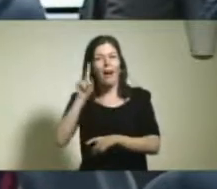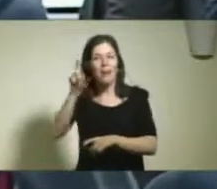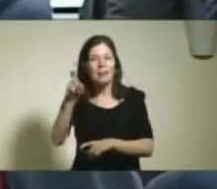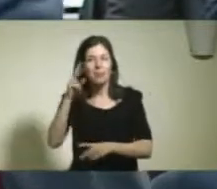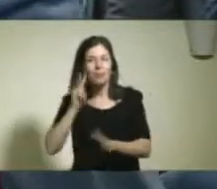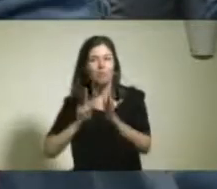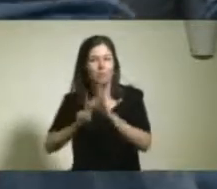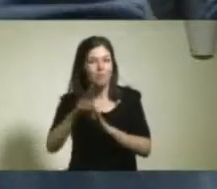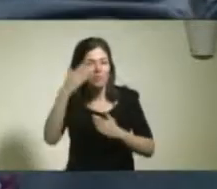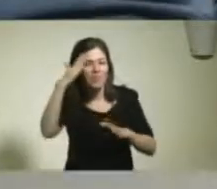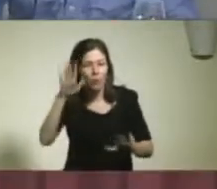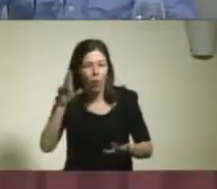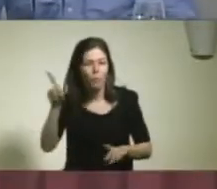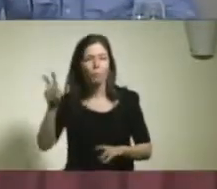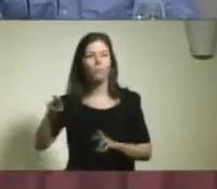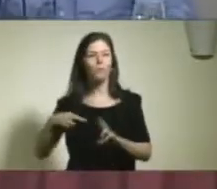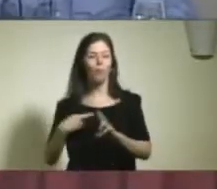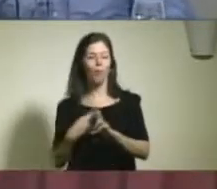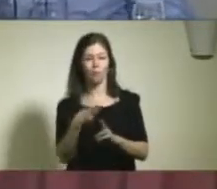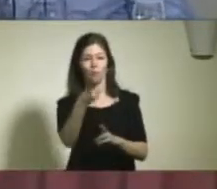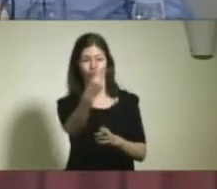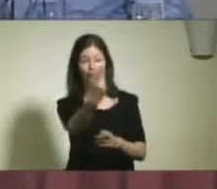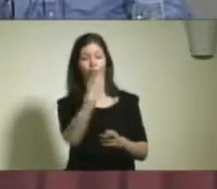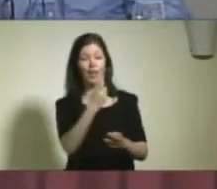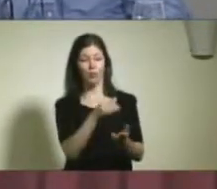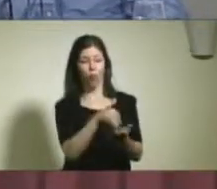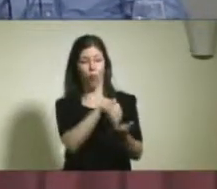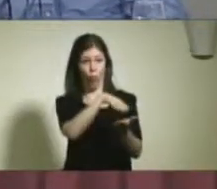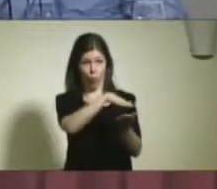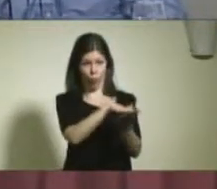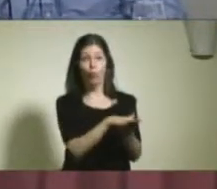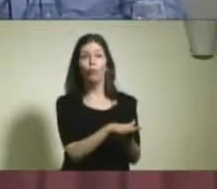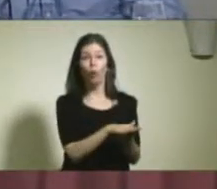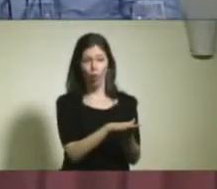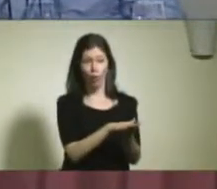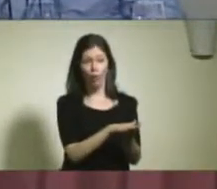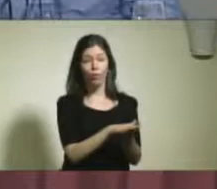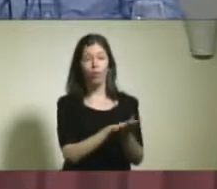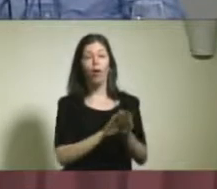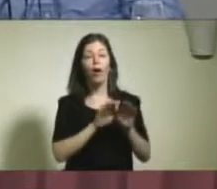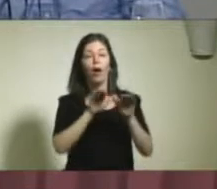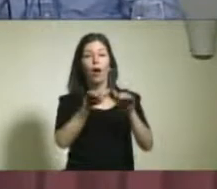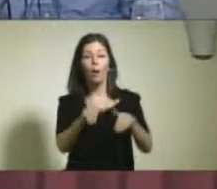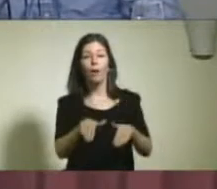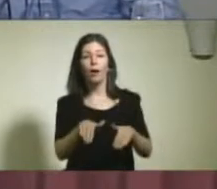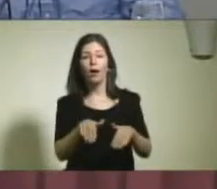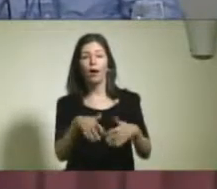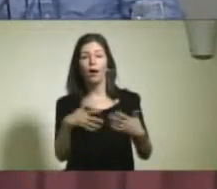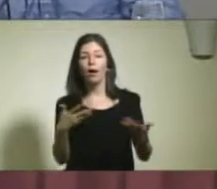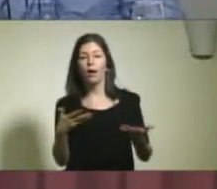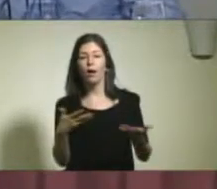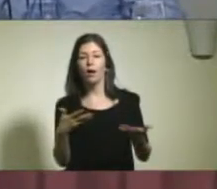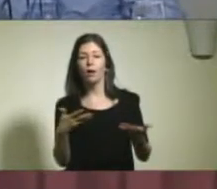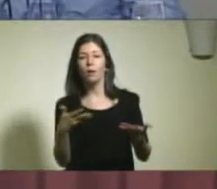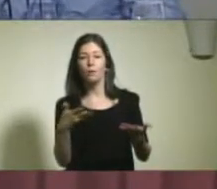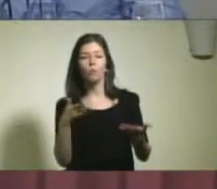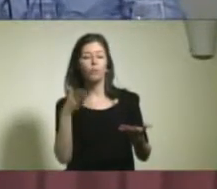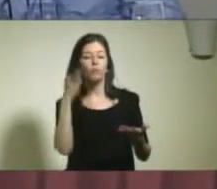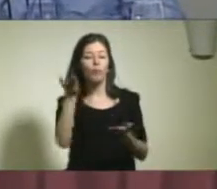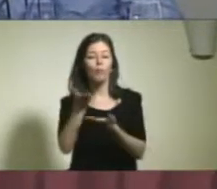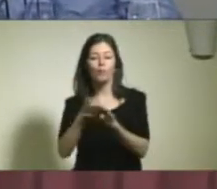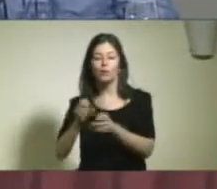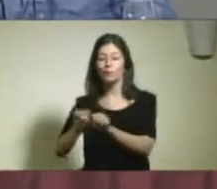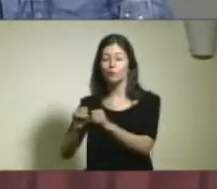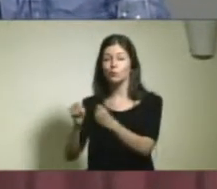on peut réserver la question. J'ai pris en note. Puis après ça, quand on aura terminé cet aspect, peut-être plus l'aspect, au niveau